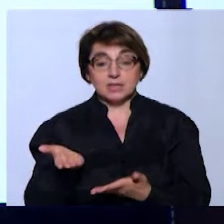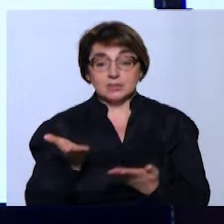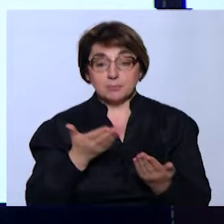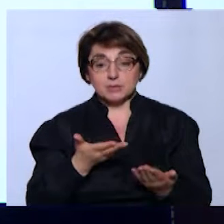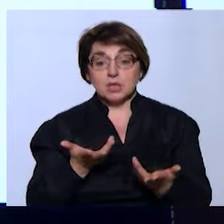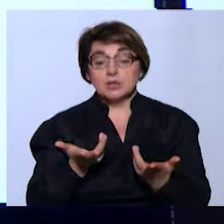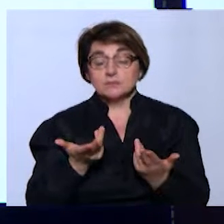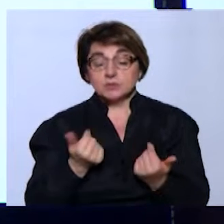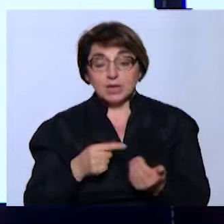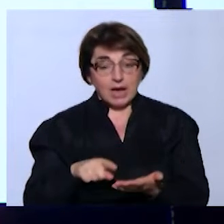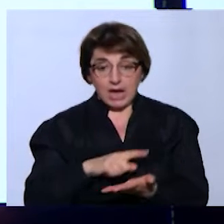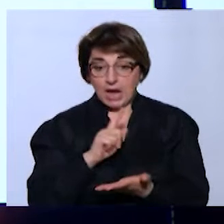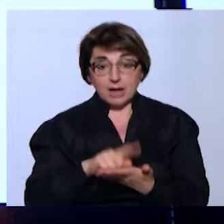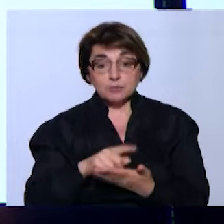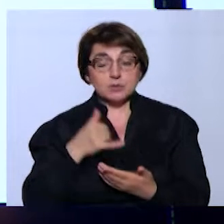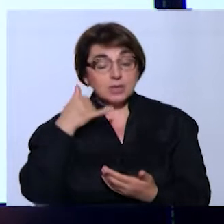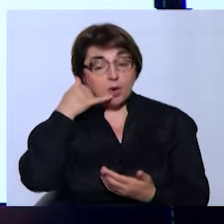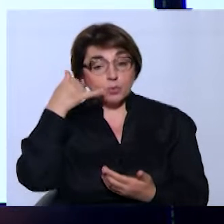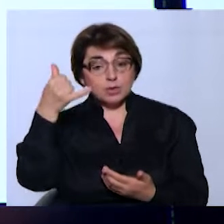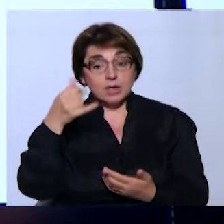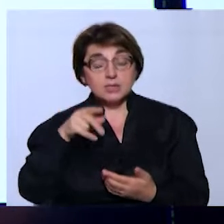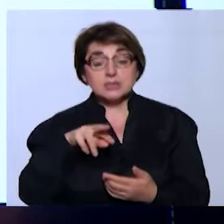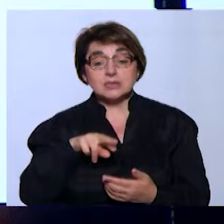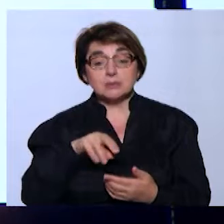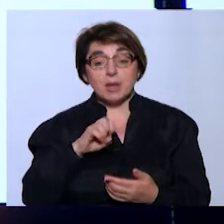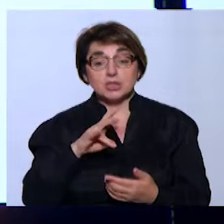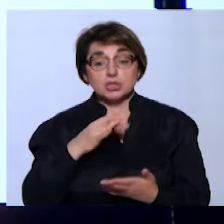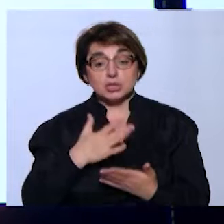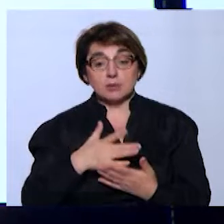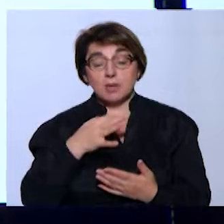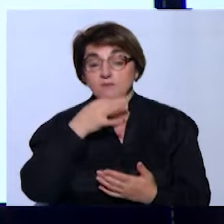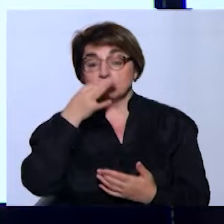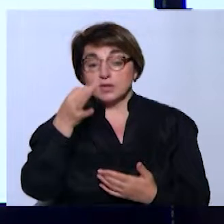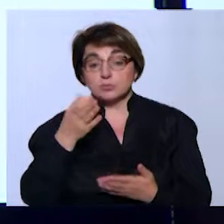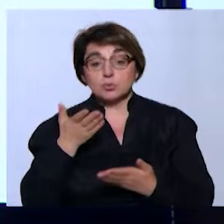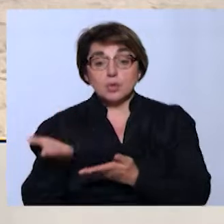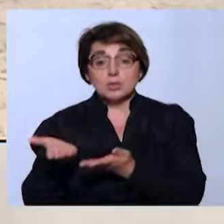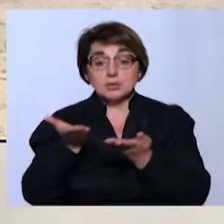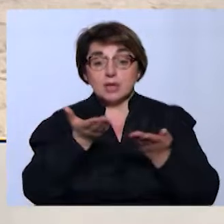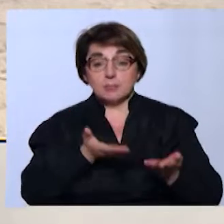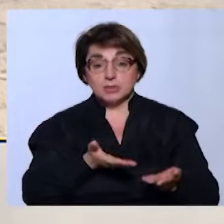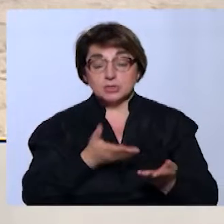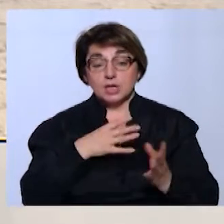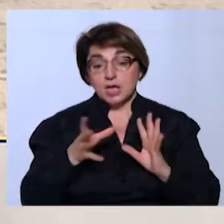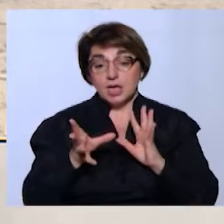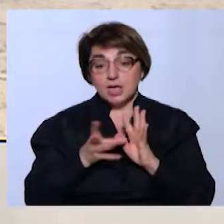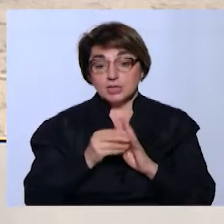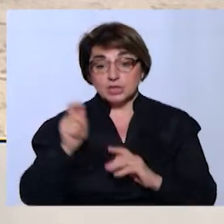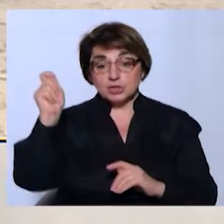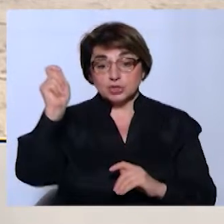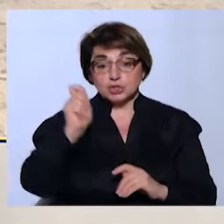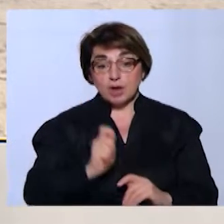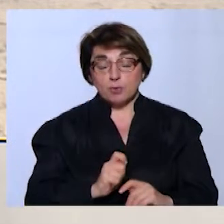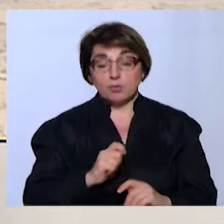დიახ, ახლავე დავურეკავ. ისინი ახლა დმანისში არიან. მე ვეტყვი რომ დაპატიჟე. ერთად ჩამოხვალთ